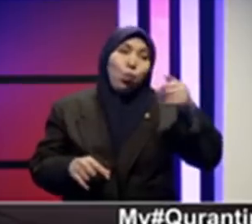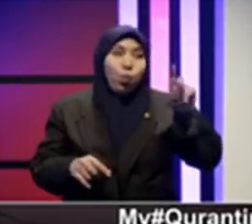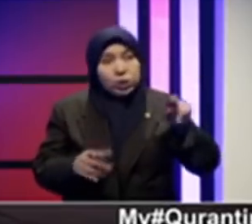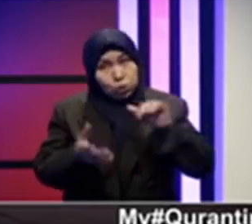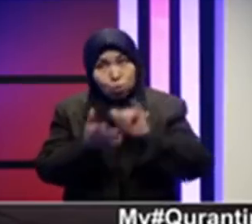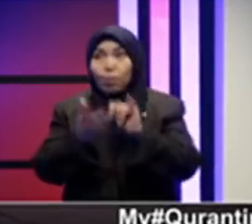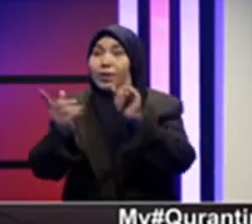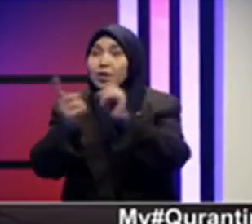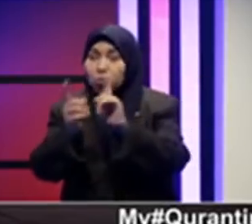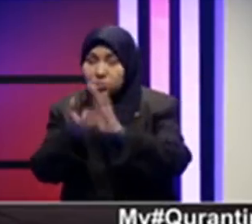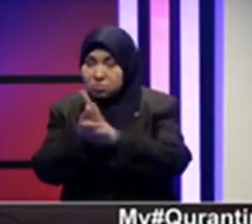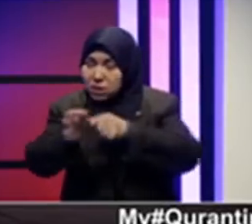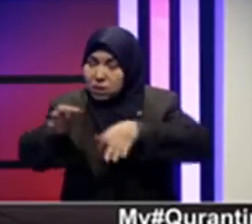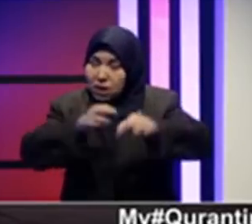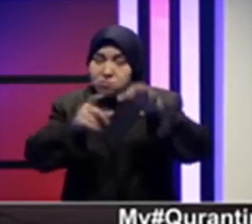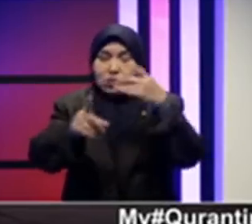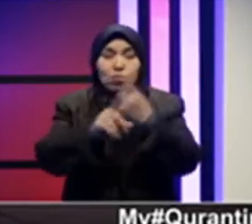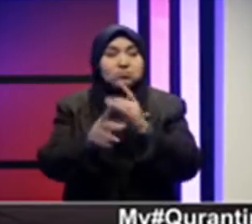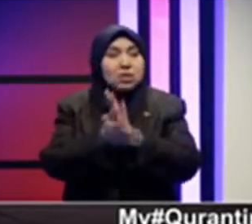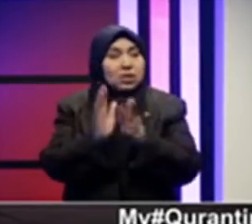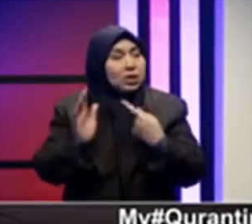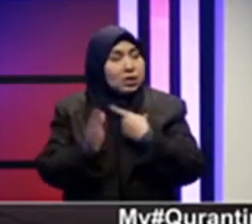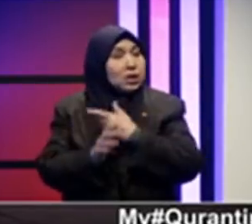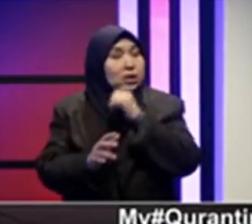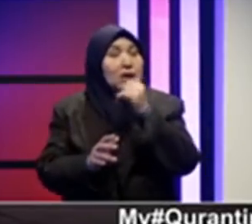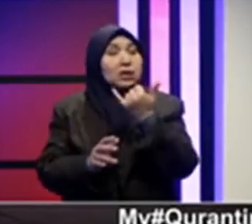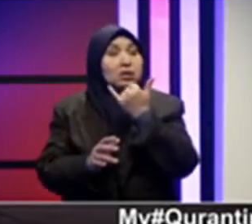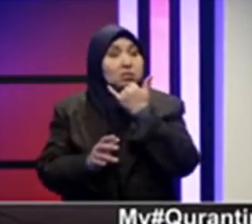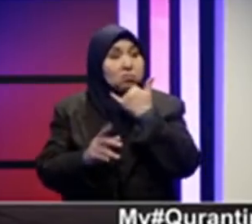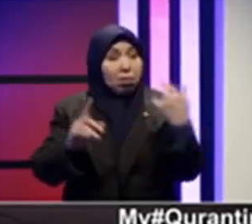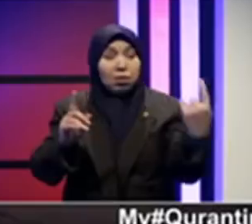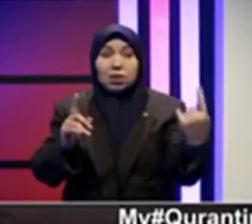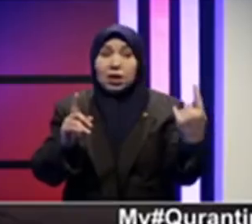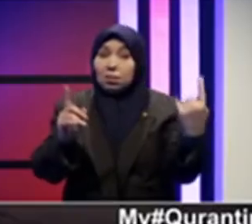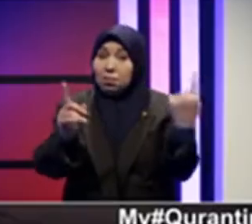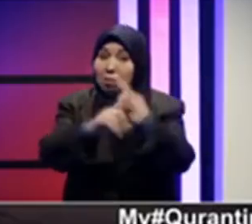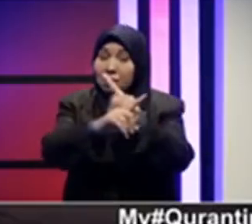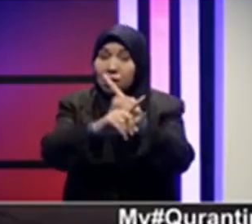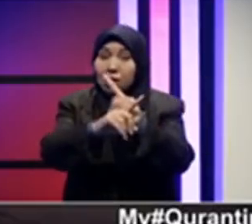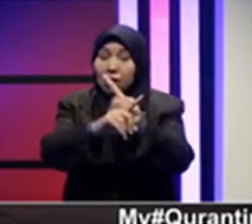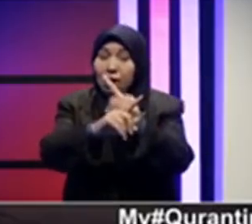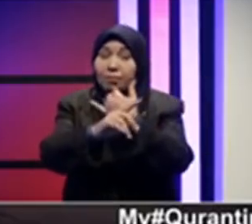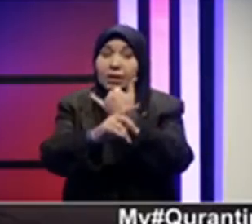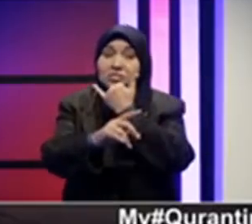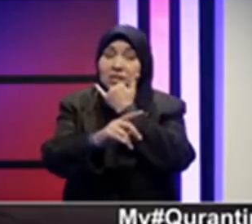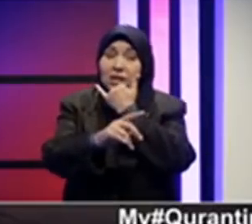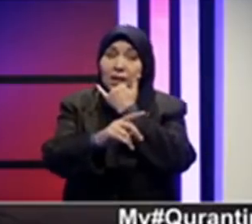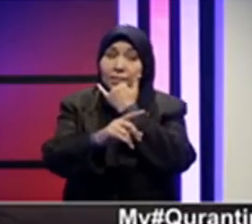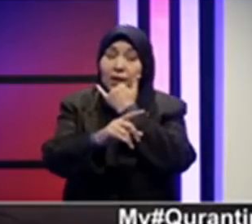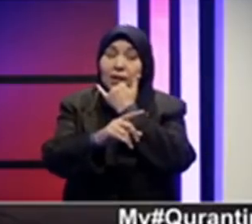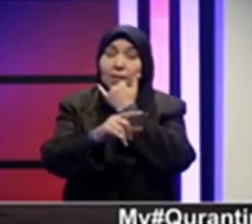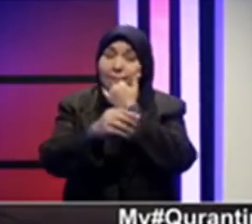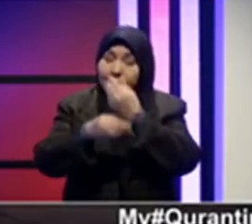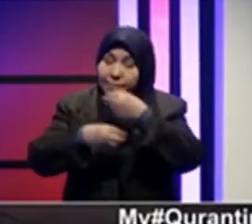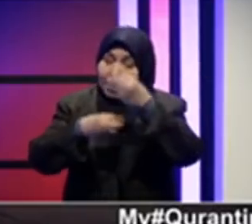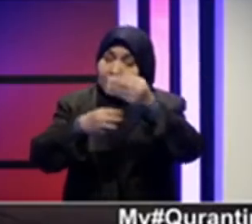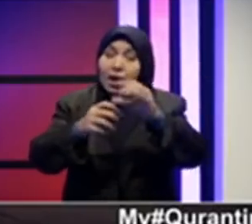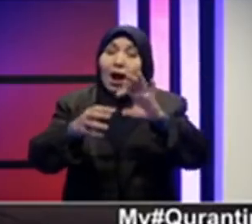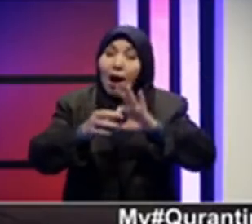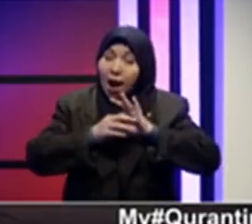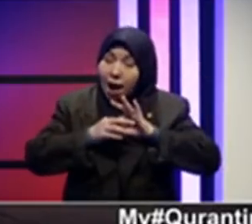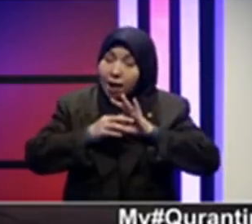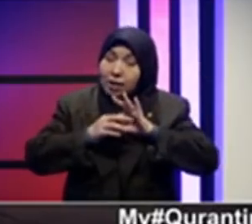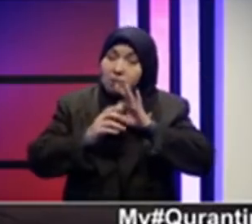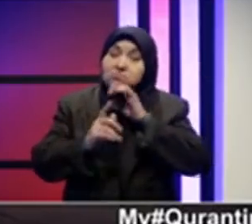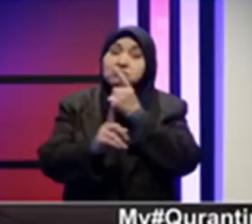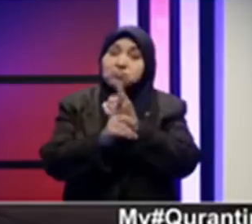betul-betul agar kita tidak terhilang, Ustaz, ya, huruf tersebut ataupun tidak menunaikan hak yang sewajarnya.